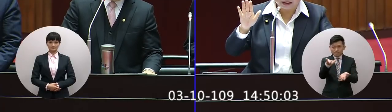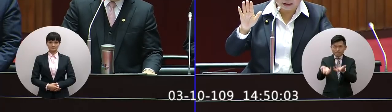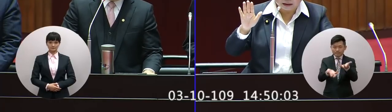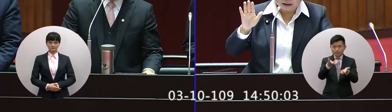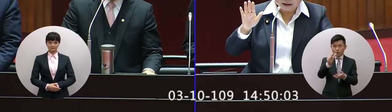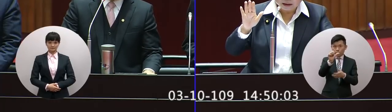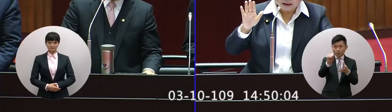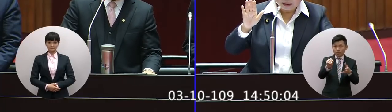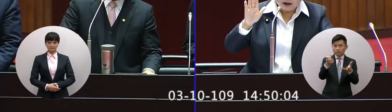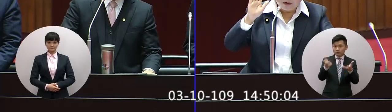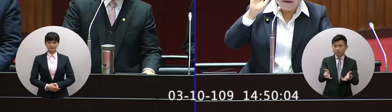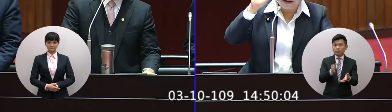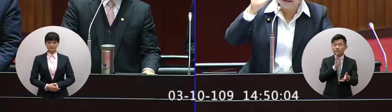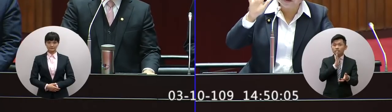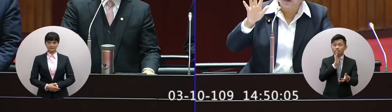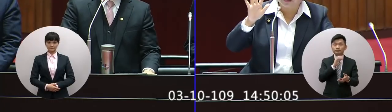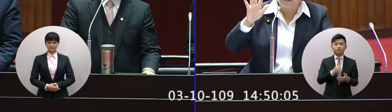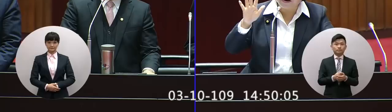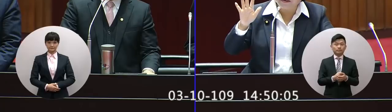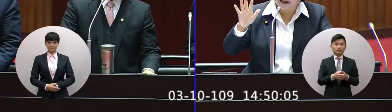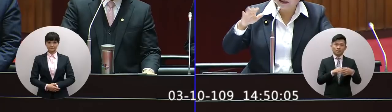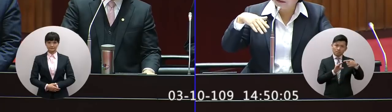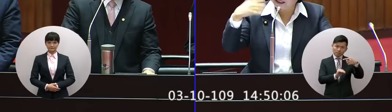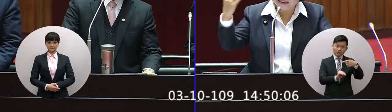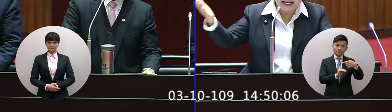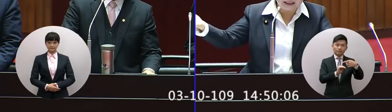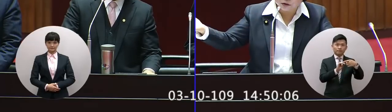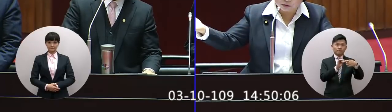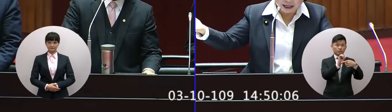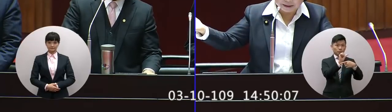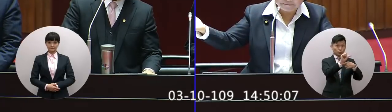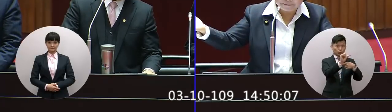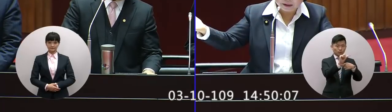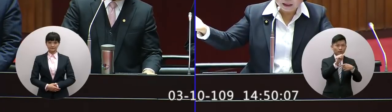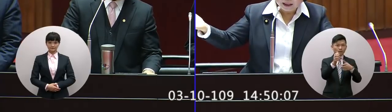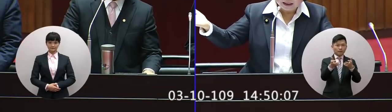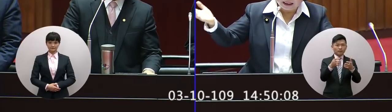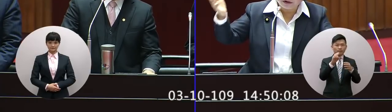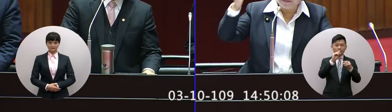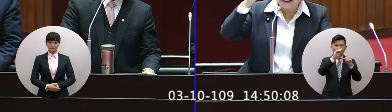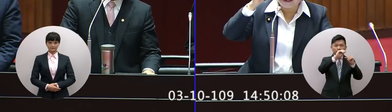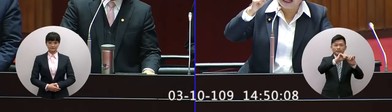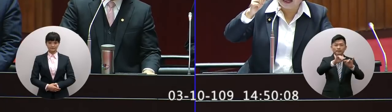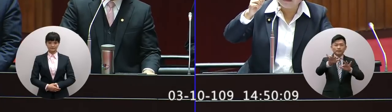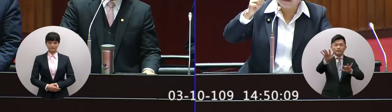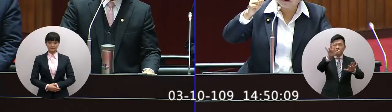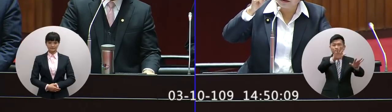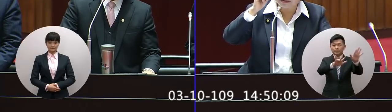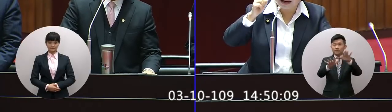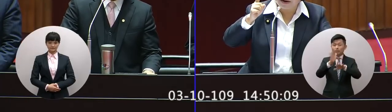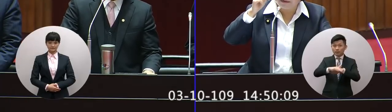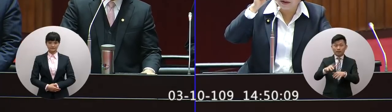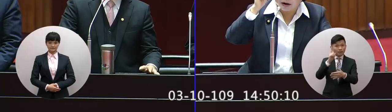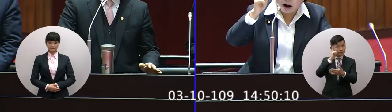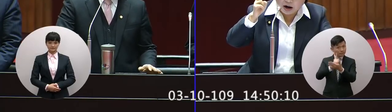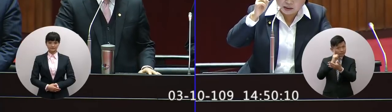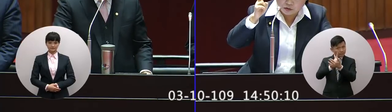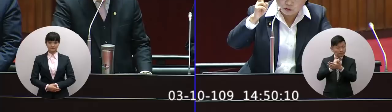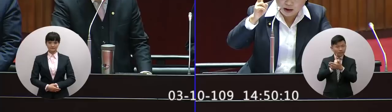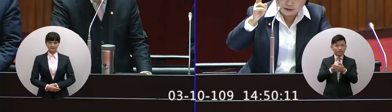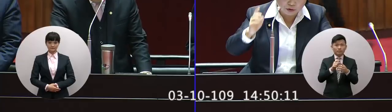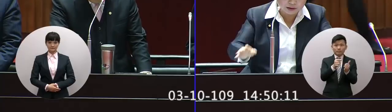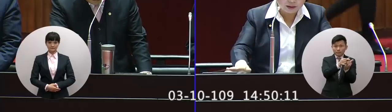己的统计，1/5的飞飞会散溢出来，等于每一天中台湾会